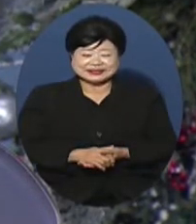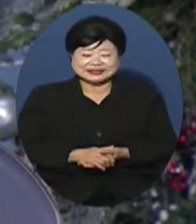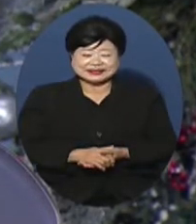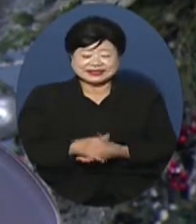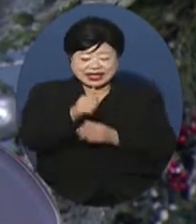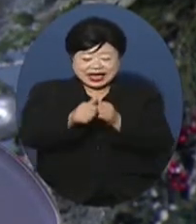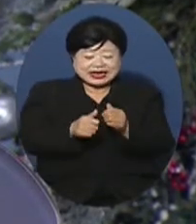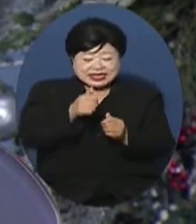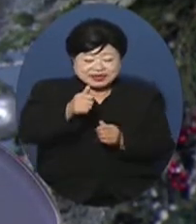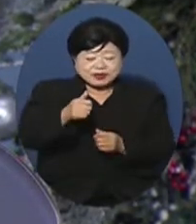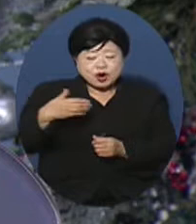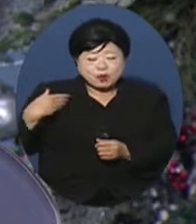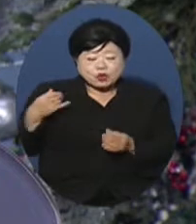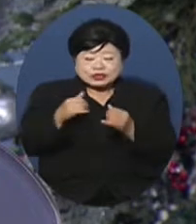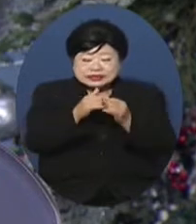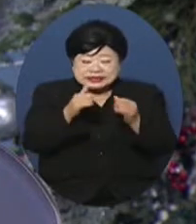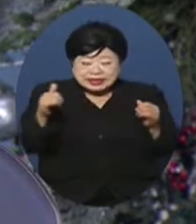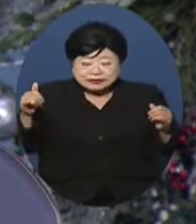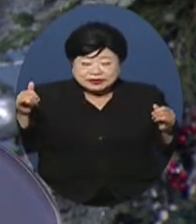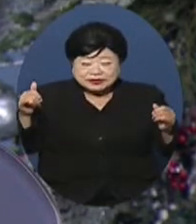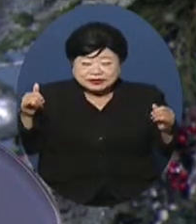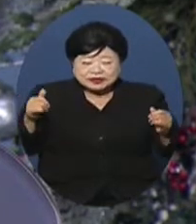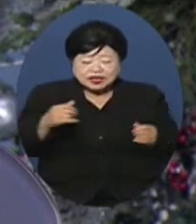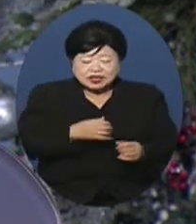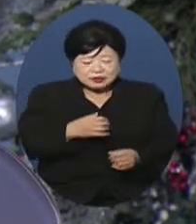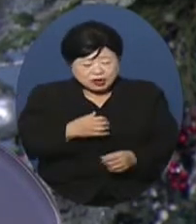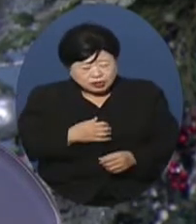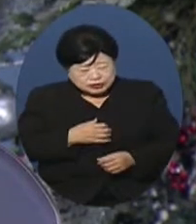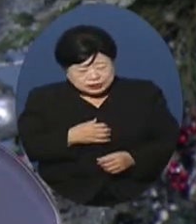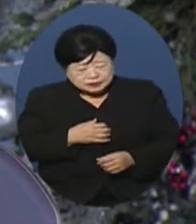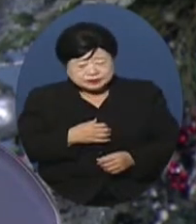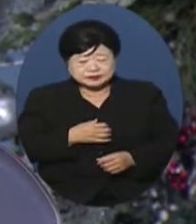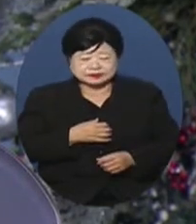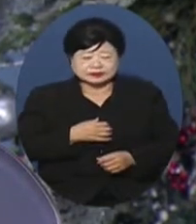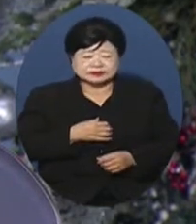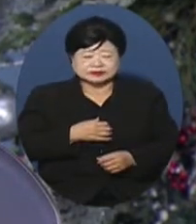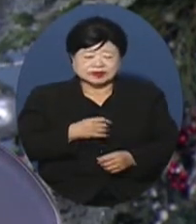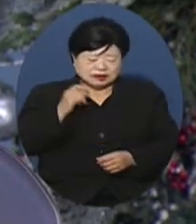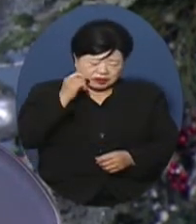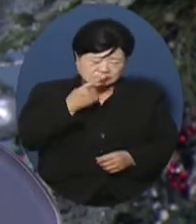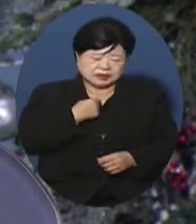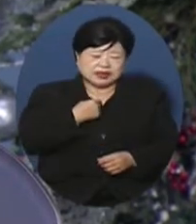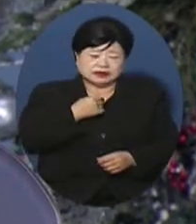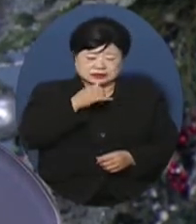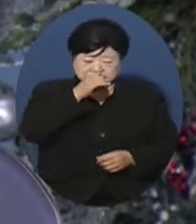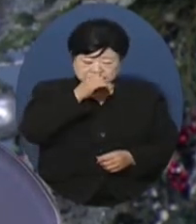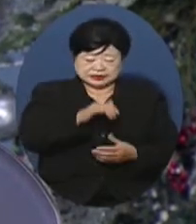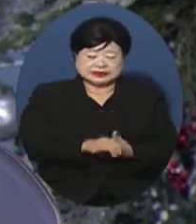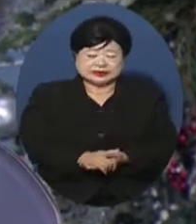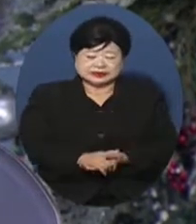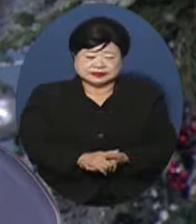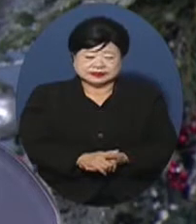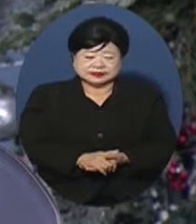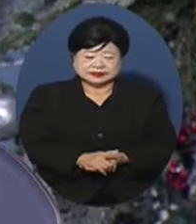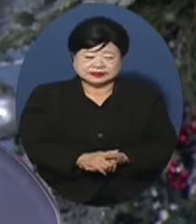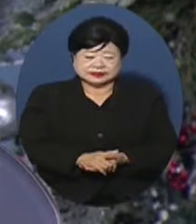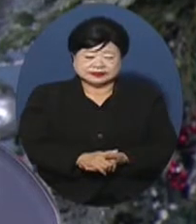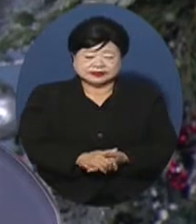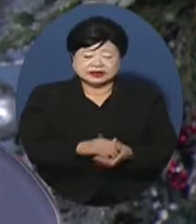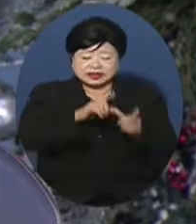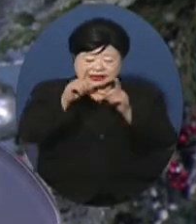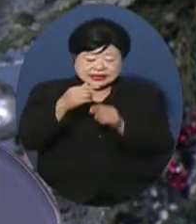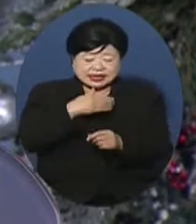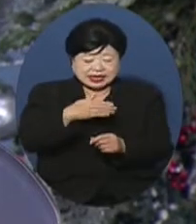하나님을 모르는 사람임 염려와 관심에 시 달리 이미 살사 #2